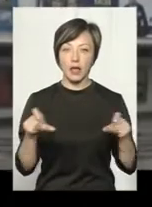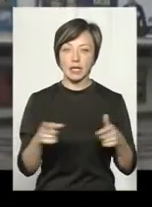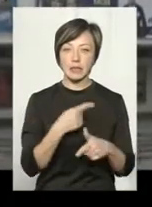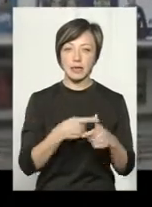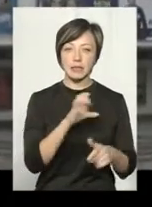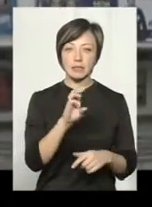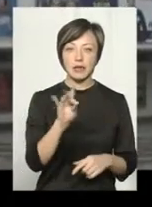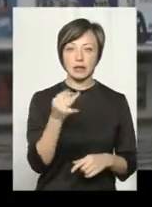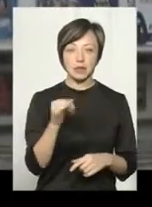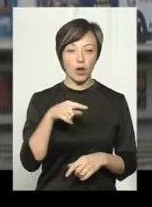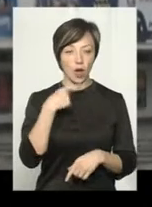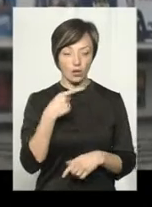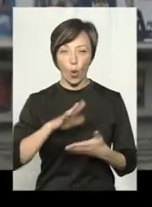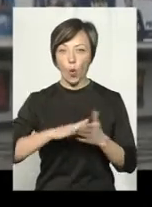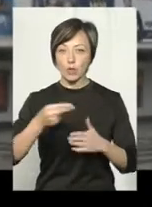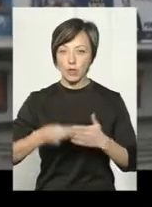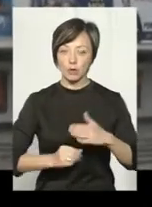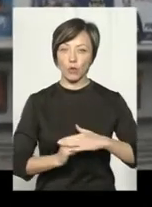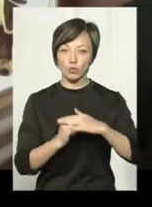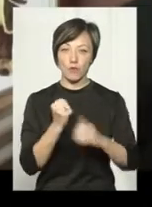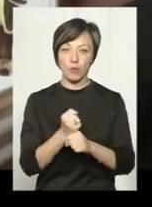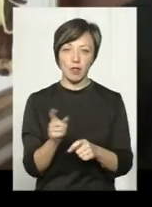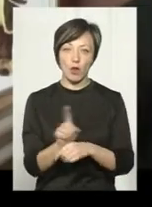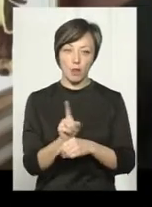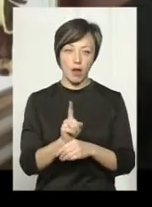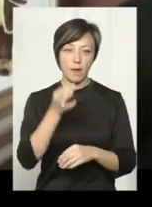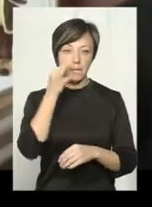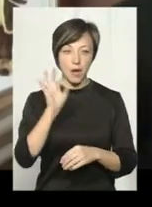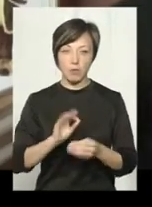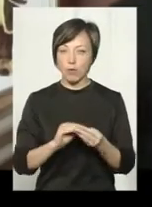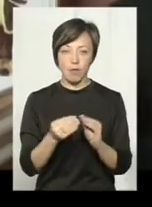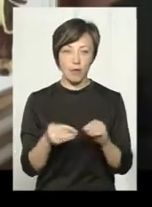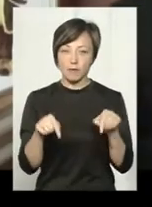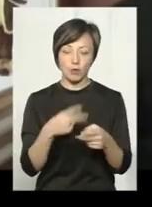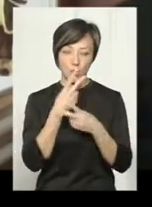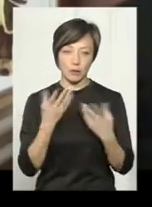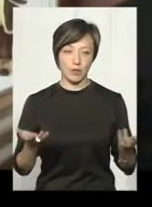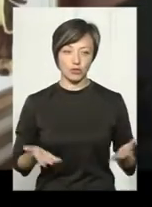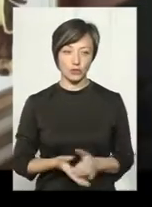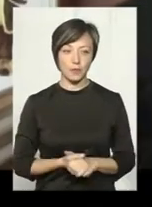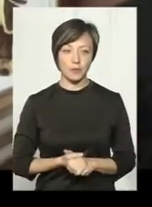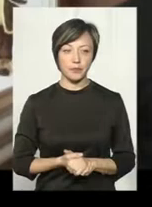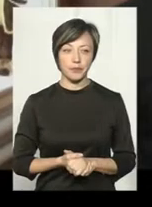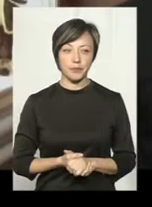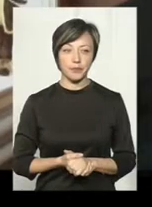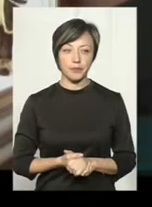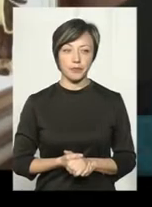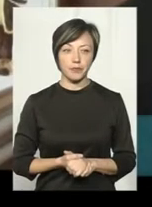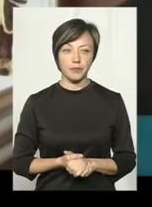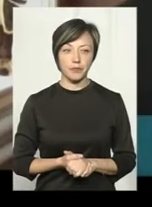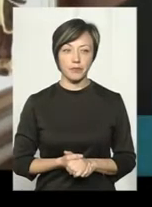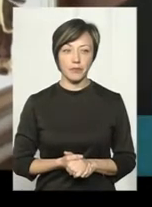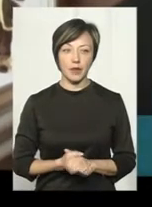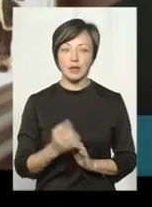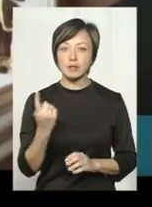Михайла Старицького каже, що контракт на основа роботи – це нормальна практика. І проблеми у цьому не вбачає. Вона сьогодні з першого спада